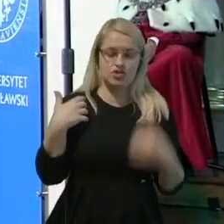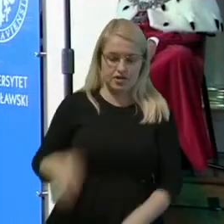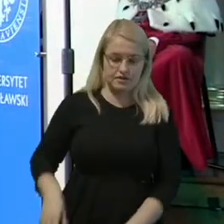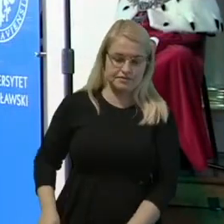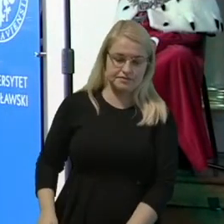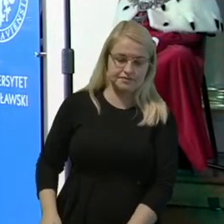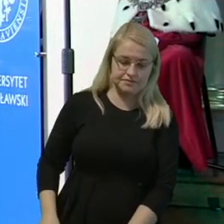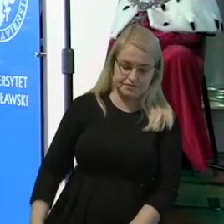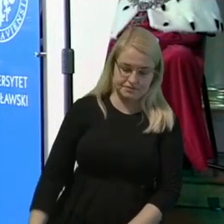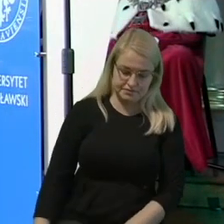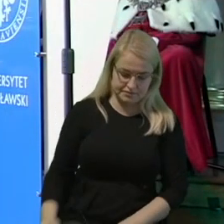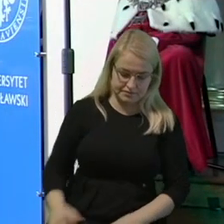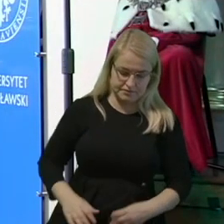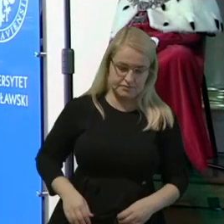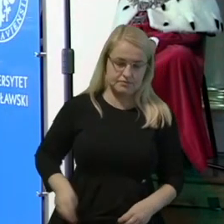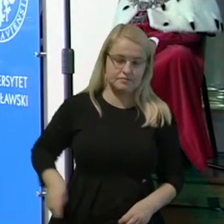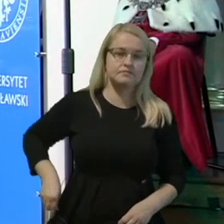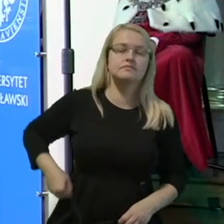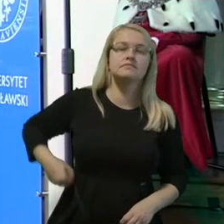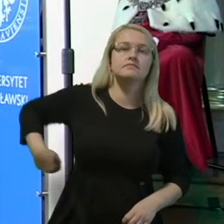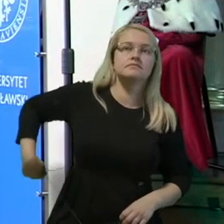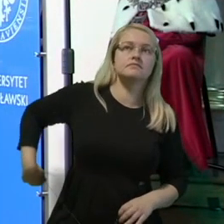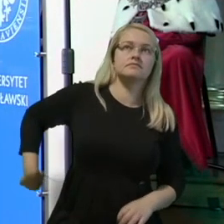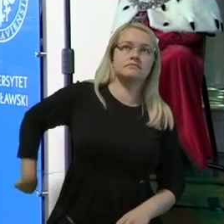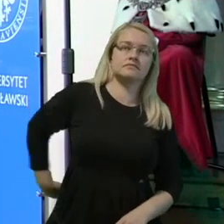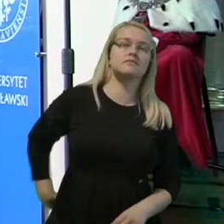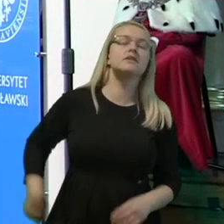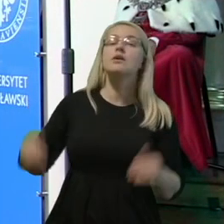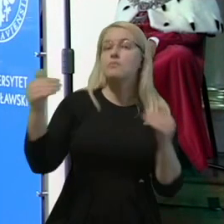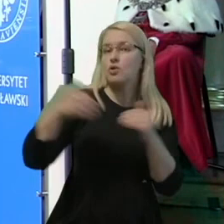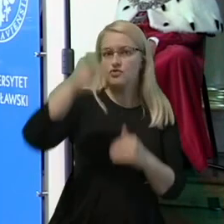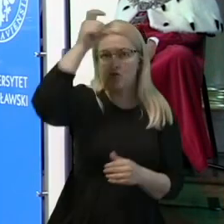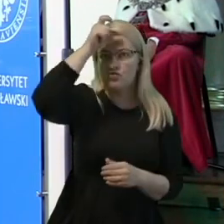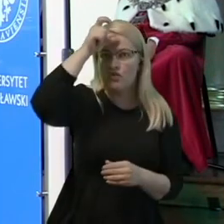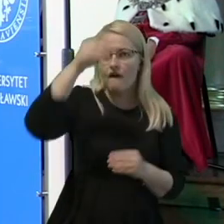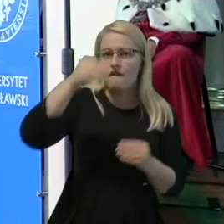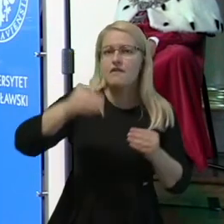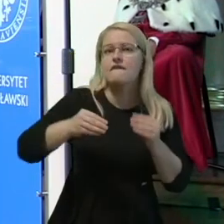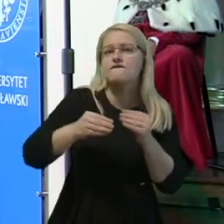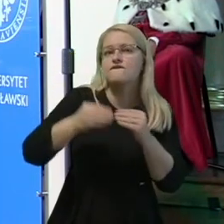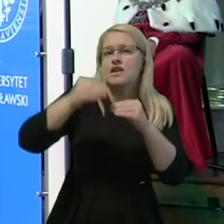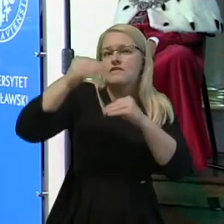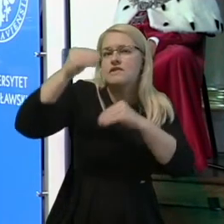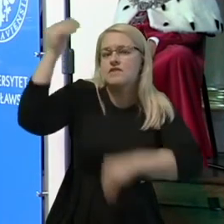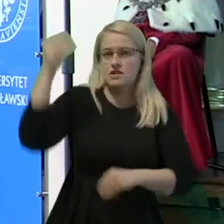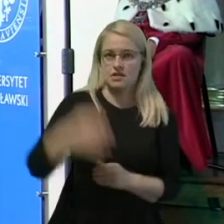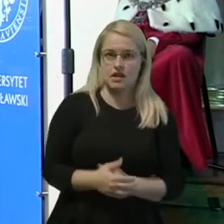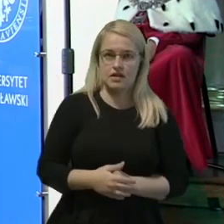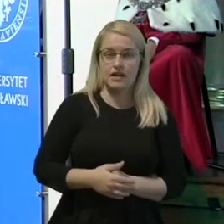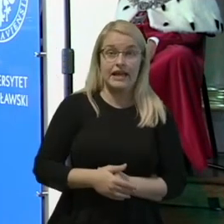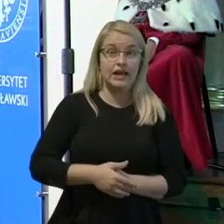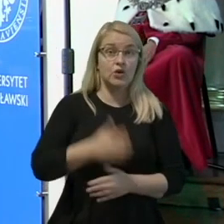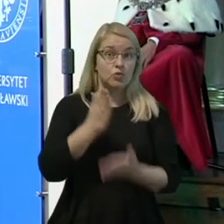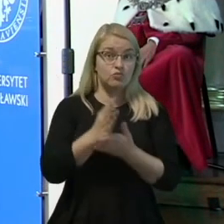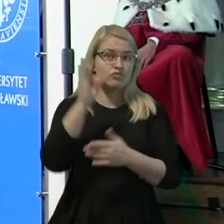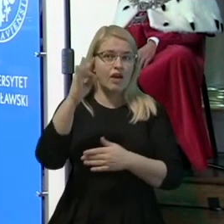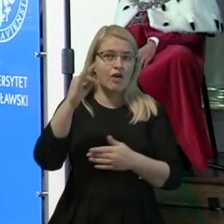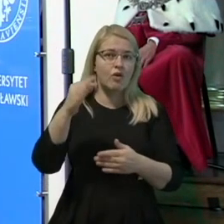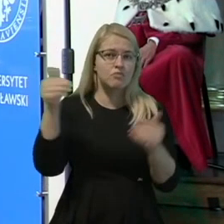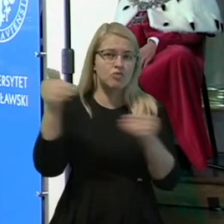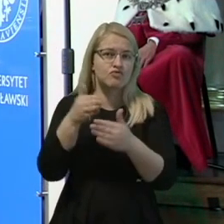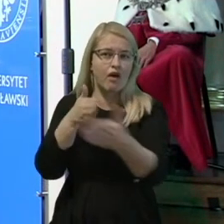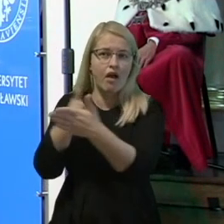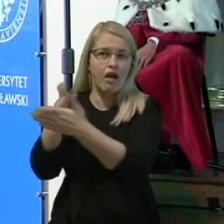przenosi możliwości człowieka dalej, wyżej i głębiej, paradoksalnie poza kres jego fizycznych możliwości.